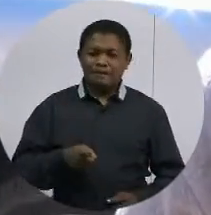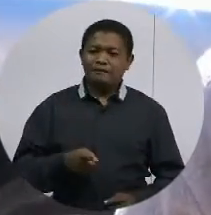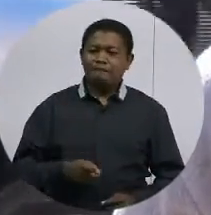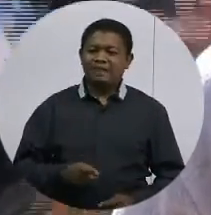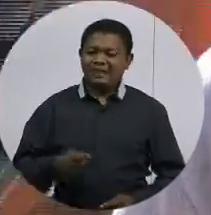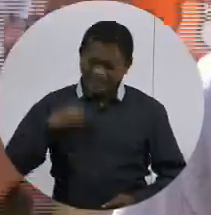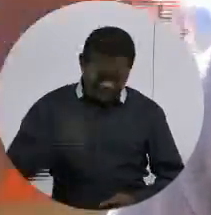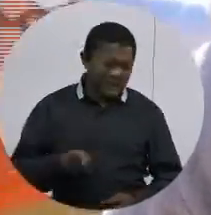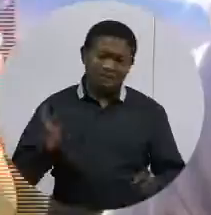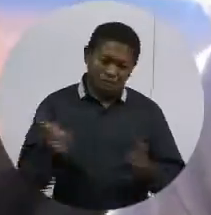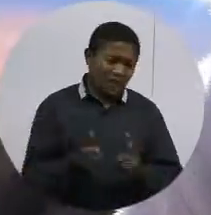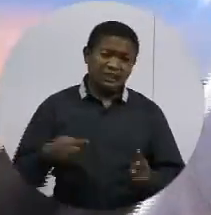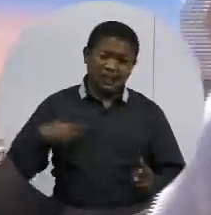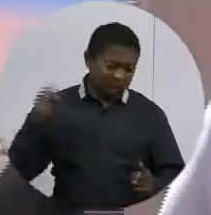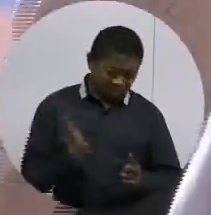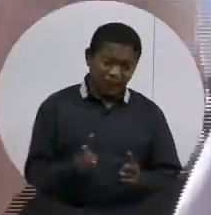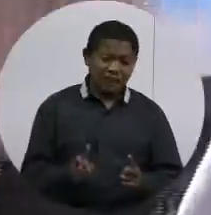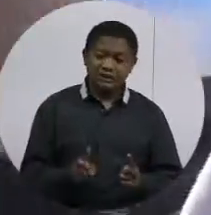tsy maintsy atsehako ity a dia